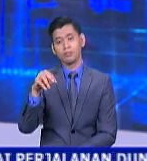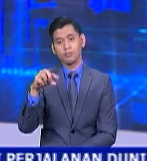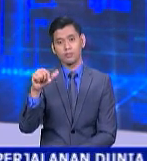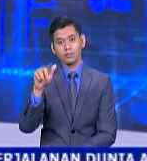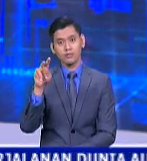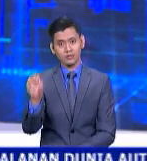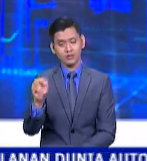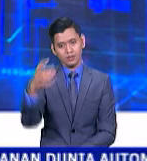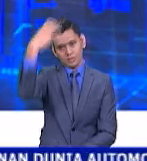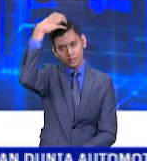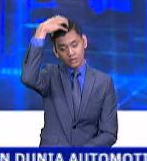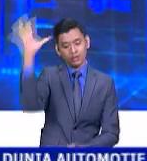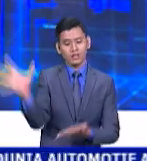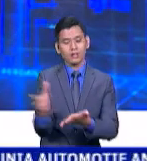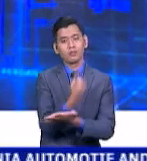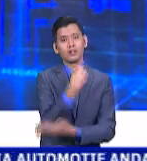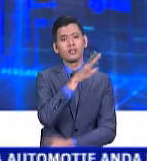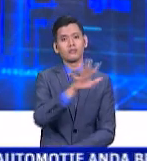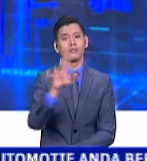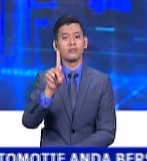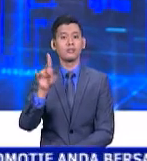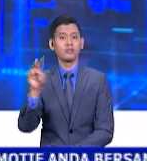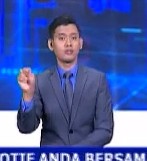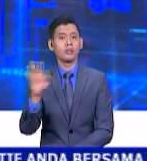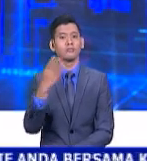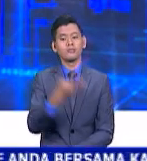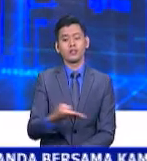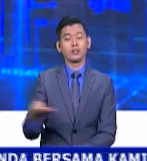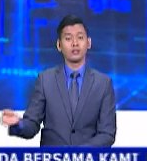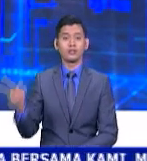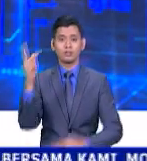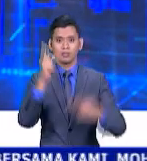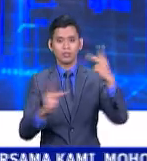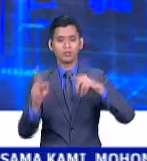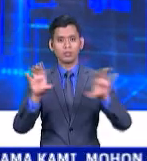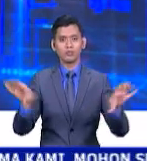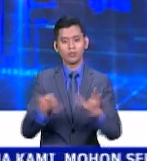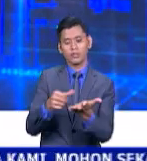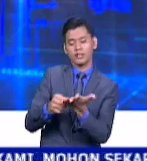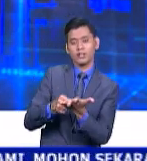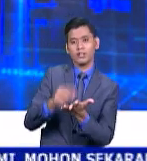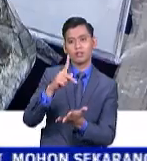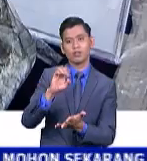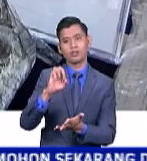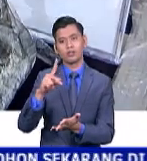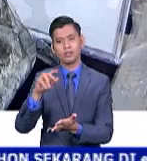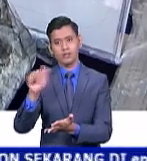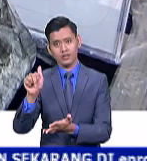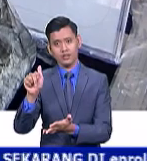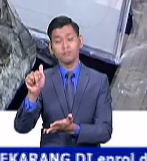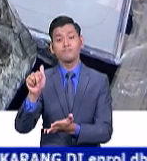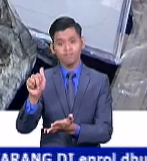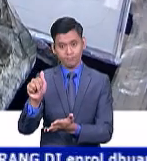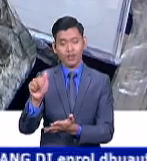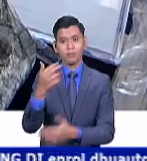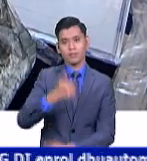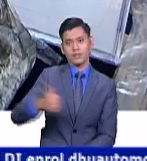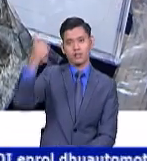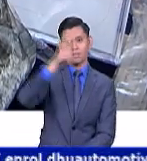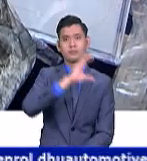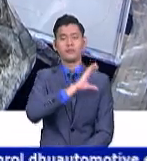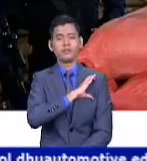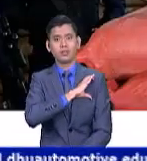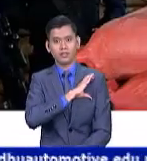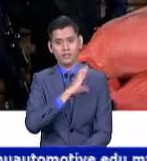5.5 tan bahan kimia dipercayai digunakan untuk menghasilkan kokain. Menurut pengarah Jabatan Siasatan Jenayah Narkotik Bukit Aman,